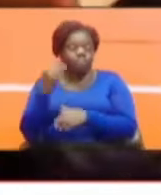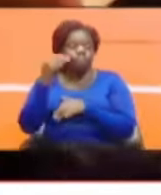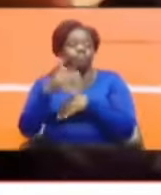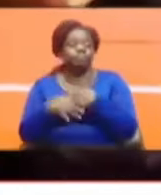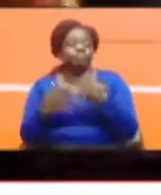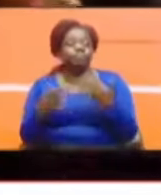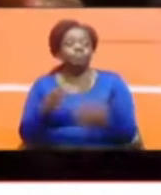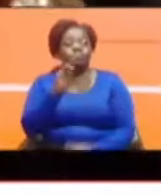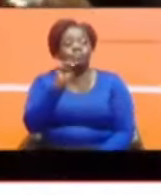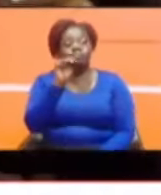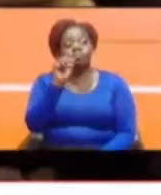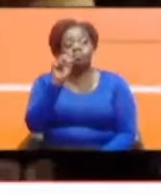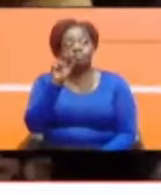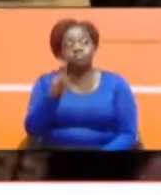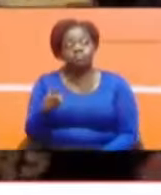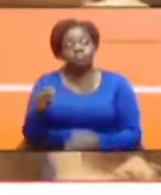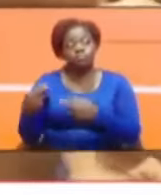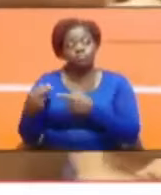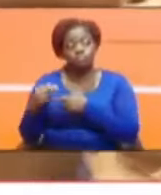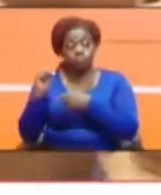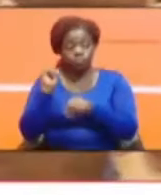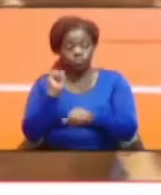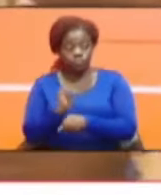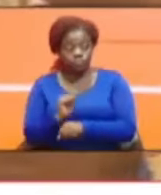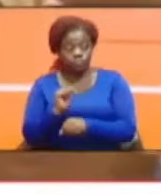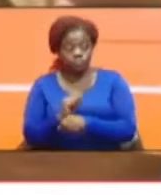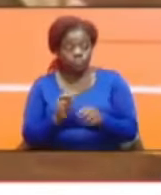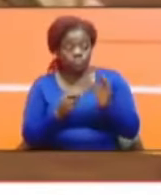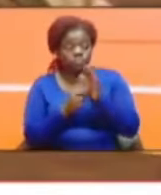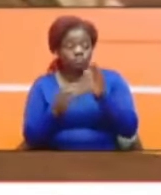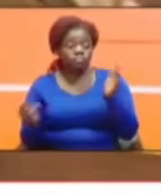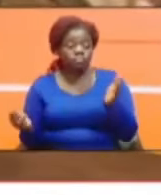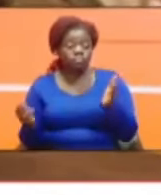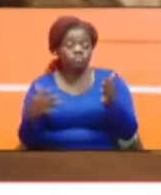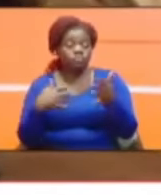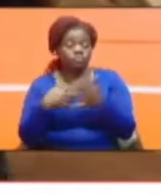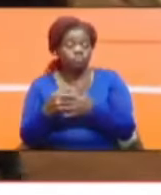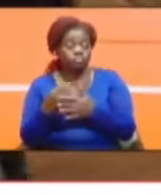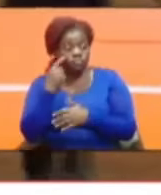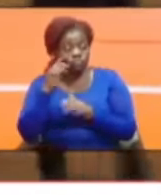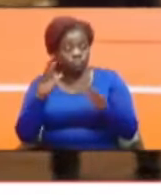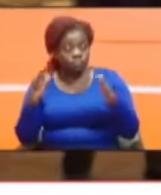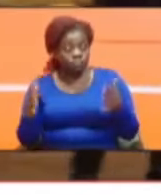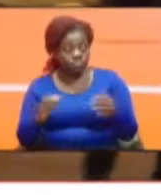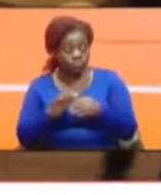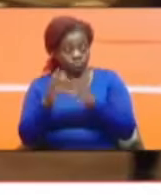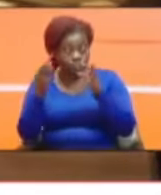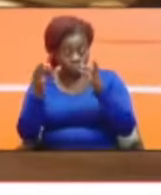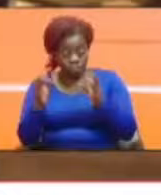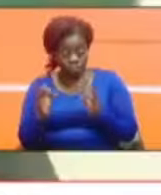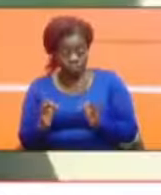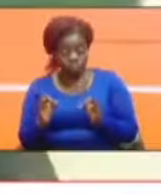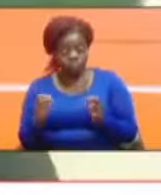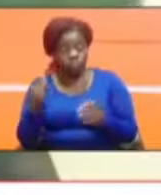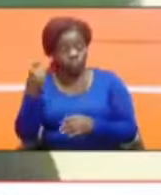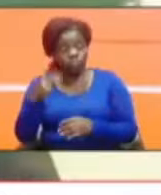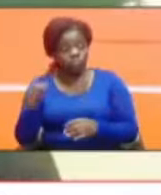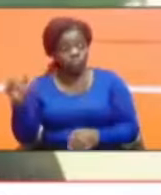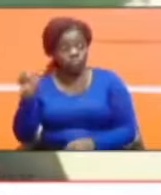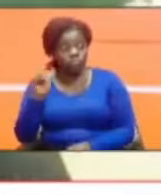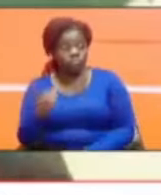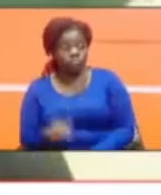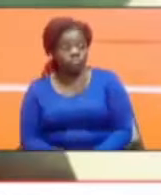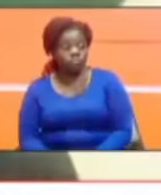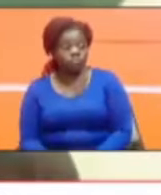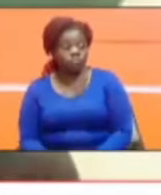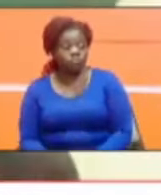Oluvannyuma Mark Van Ensach avunaanyizibwa ku mirimu abalambuzi ekkolero ne balaba engeri gye lifulumyamu ebirime ku mutindo ogwa waggulu.